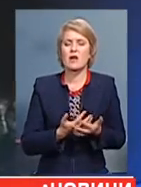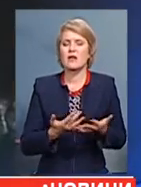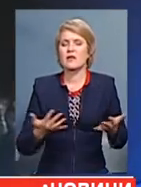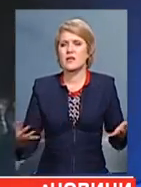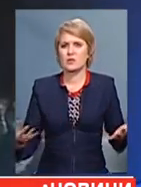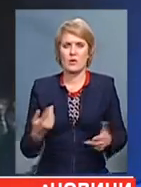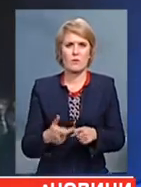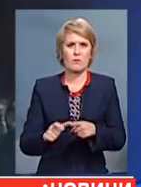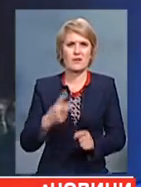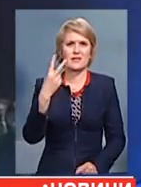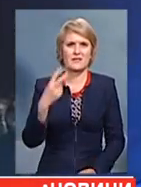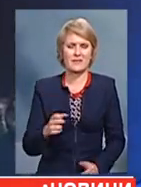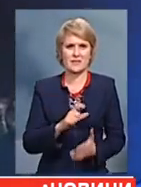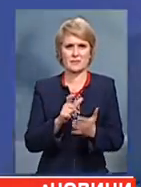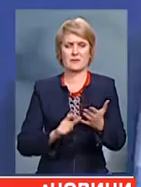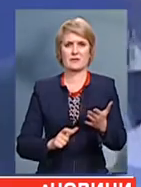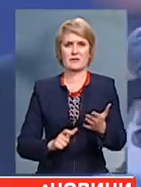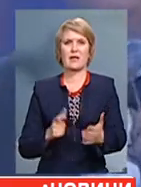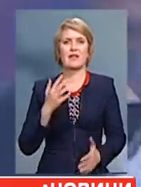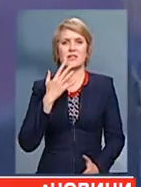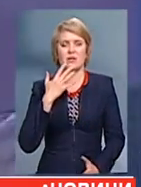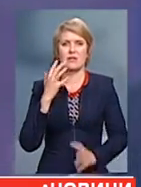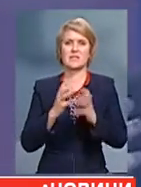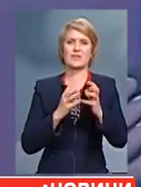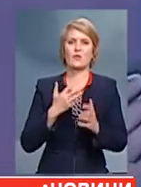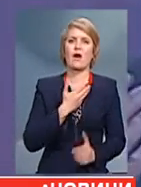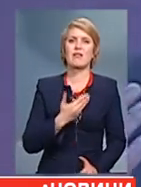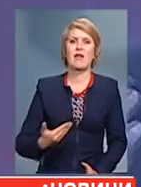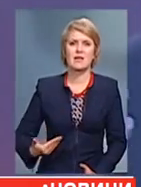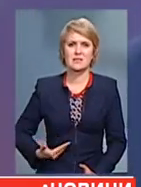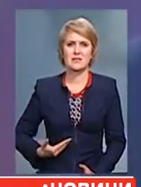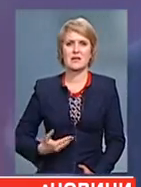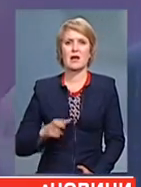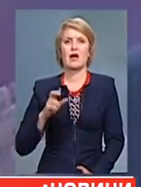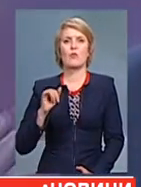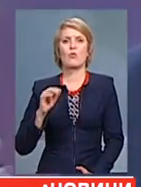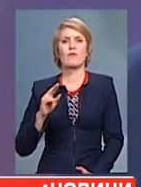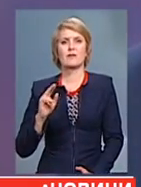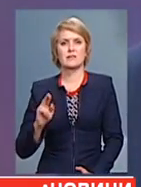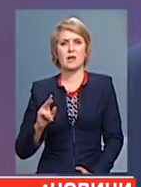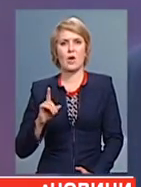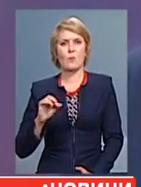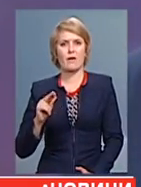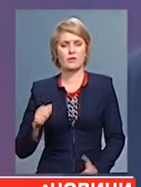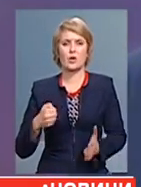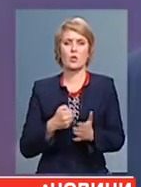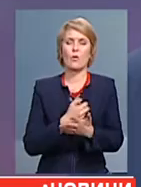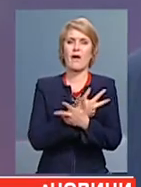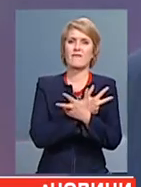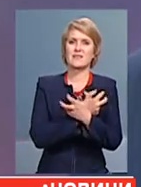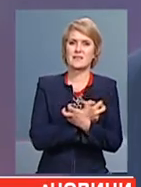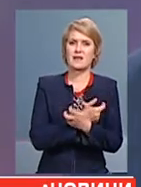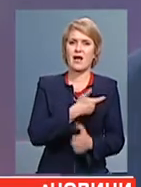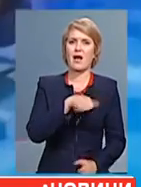понад 200. Це і національна, і світова класика – від буковинця Сидора Воробкевича до австрійця